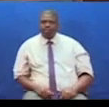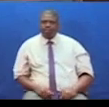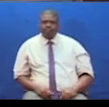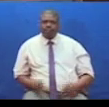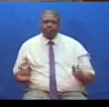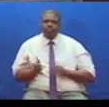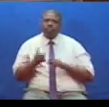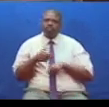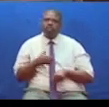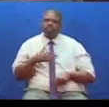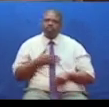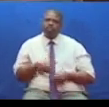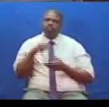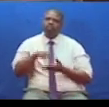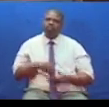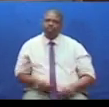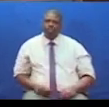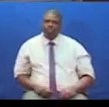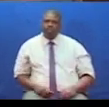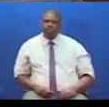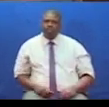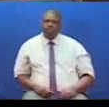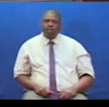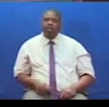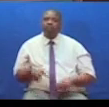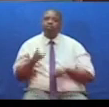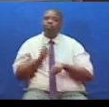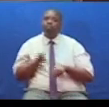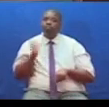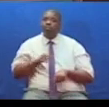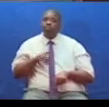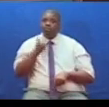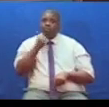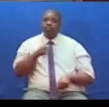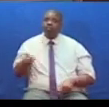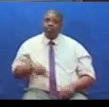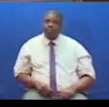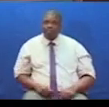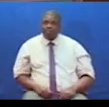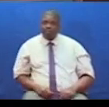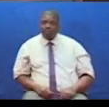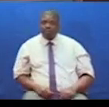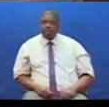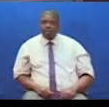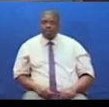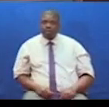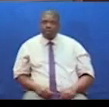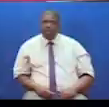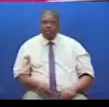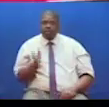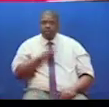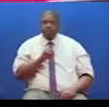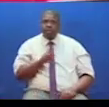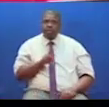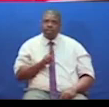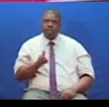Nitunzie muda wangu na mimi nimesimama. Mheshimiwa, kengele ilikuwa imeshalia na huku simu zinalia. Ah, basi nimalizie hizo dakika